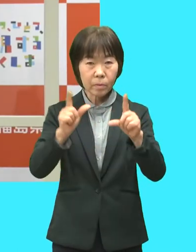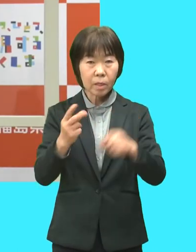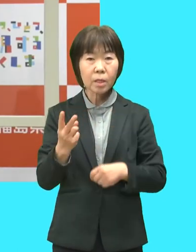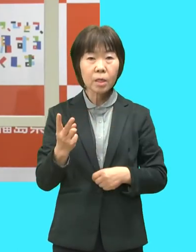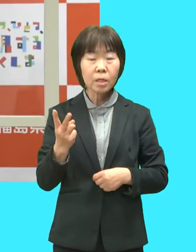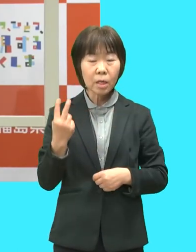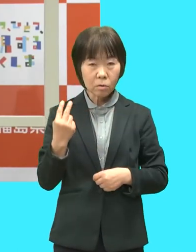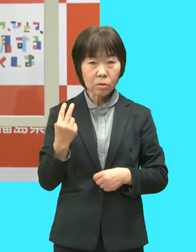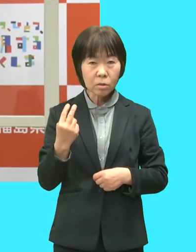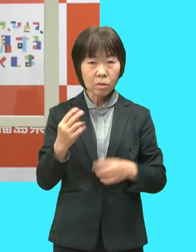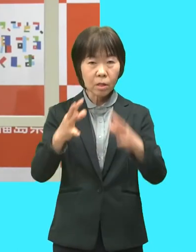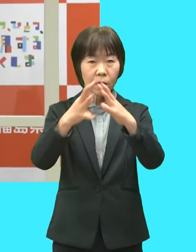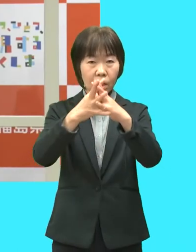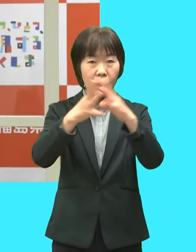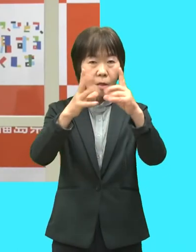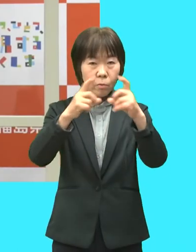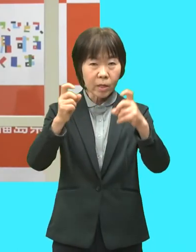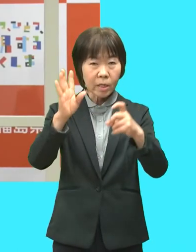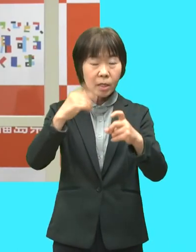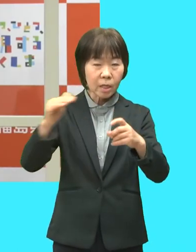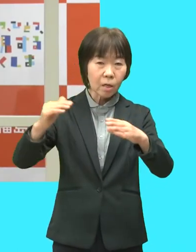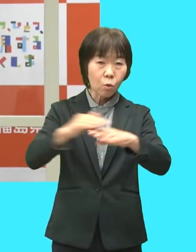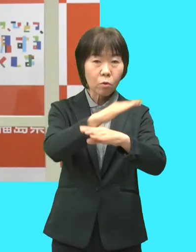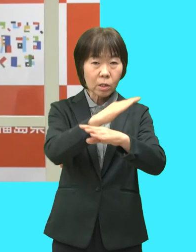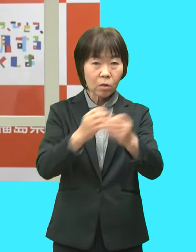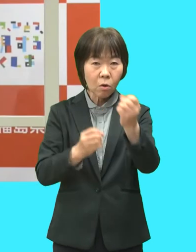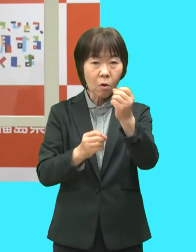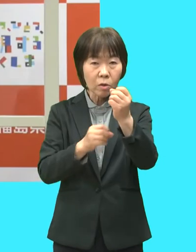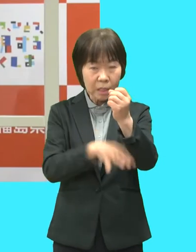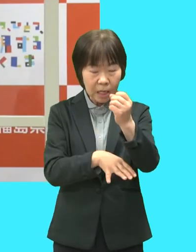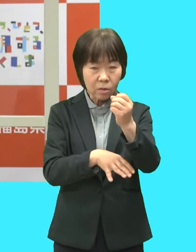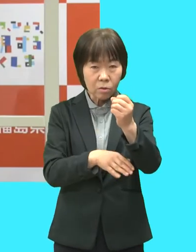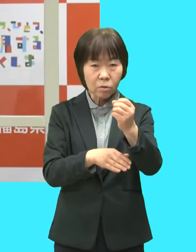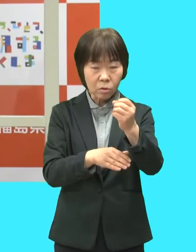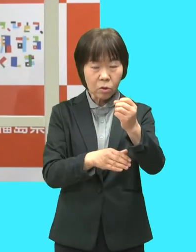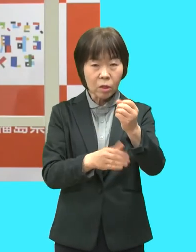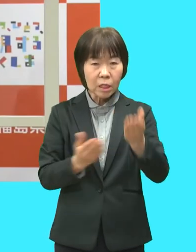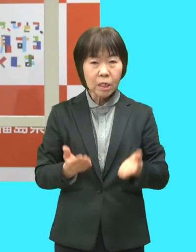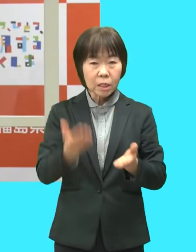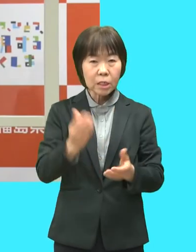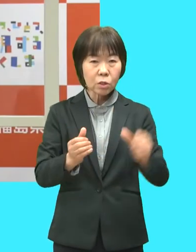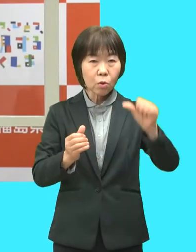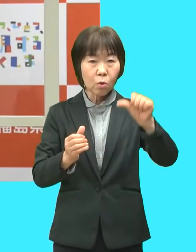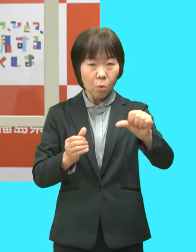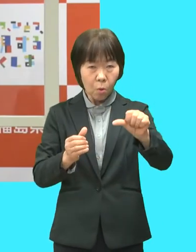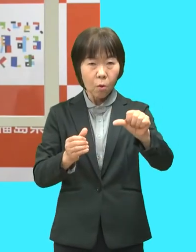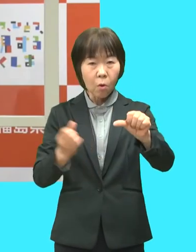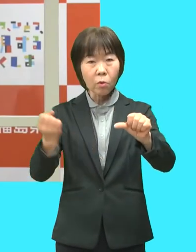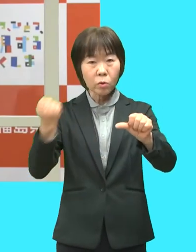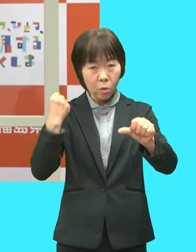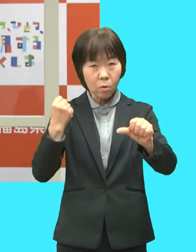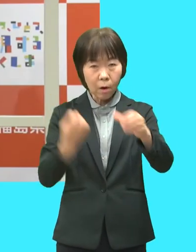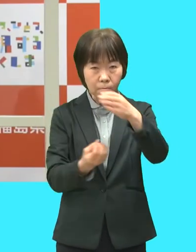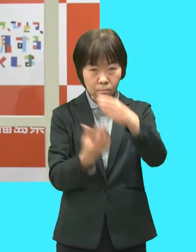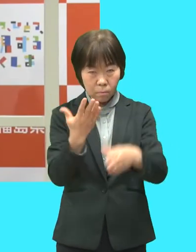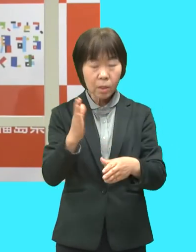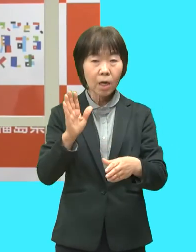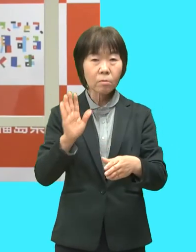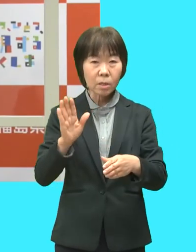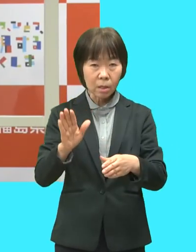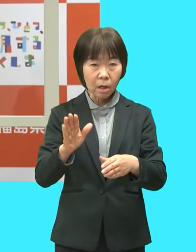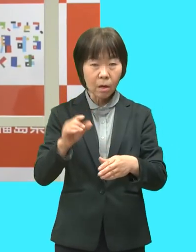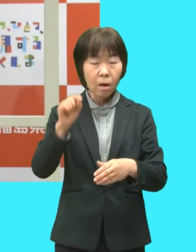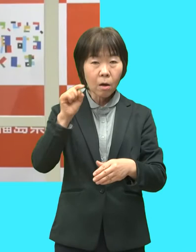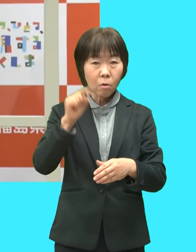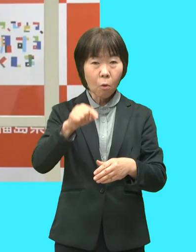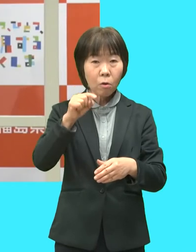昨日宮城県沖を震源とする最大震度5強の地震が発生をしました。宮城県沖